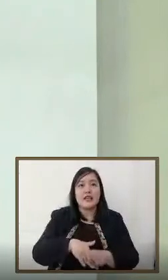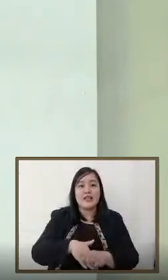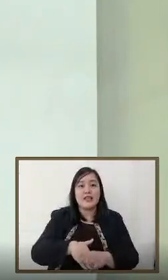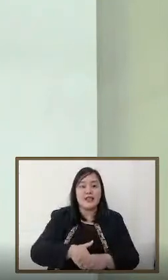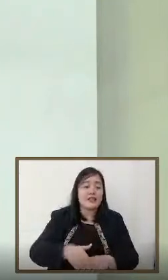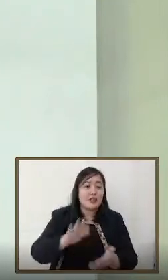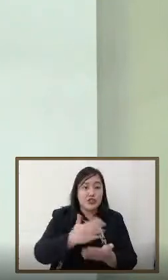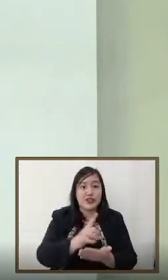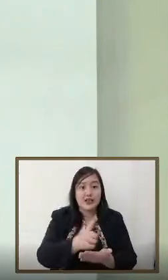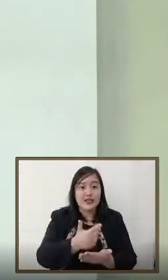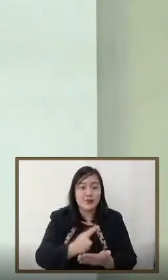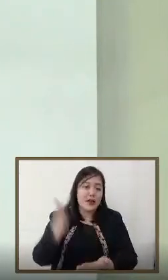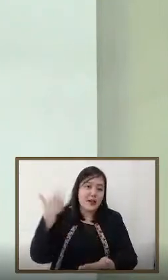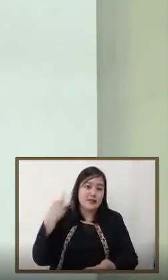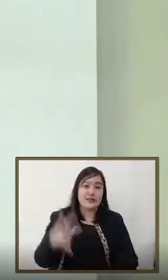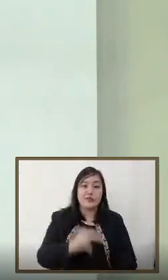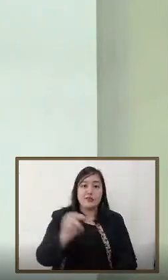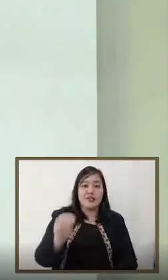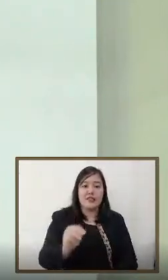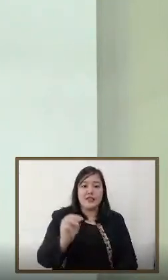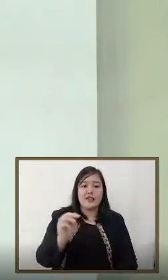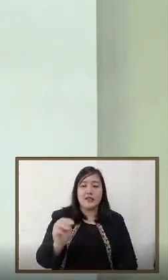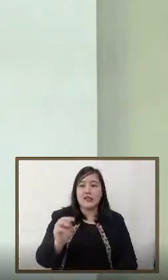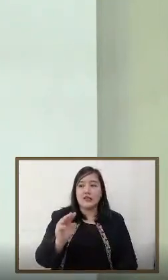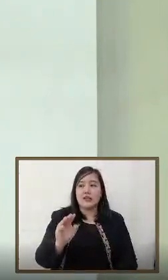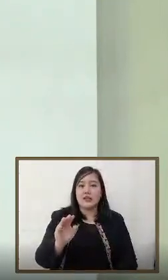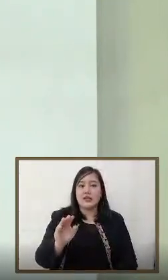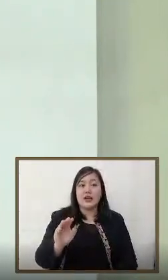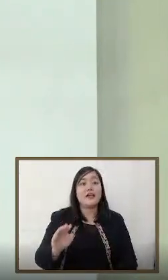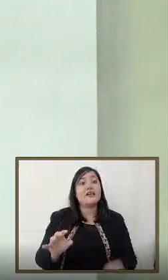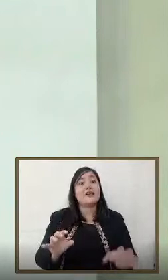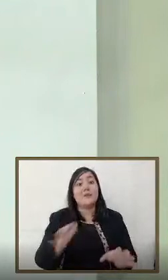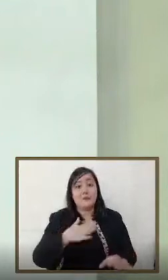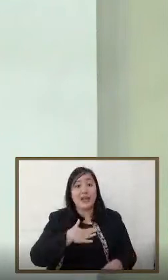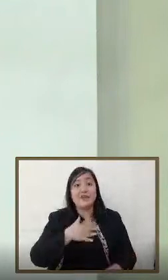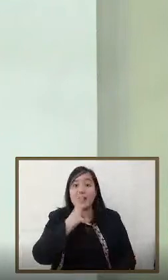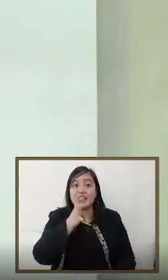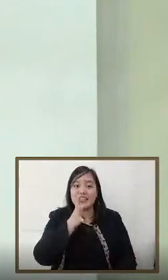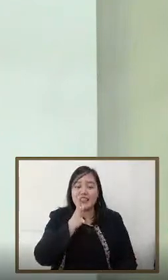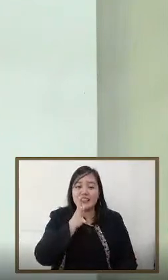na nagsimba po siya noon. At